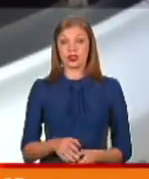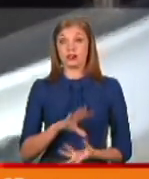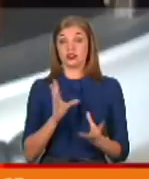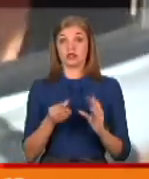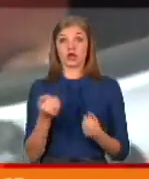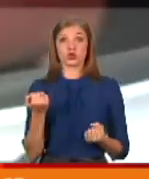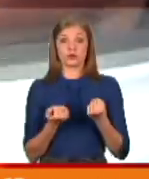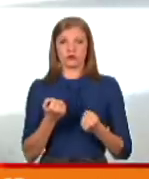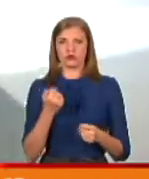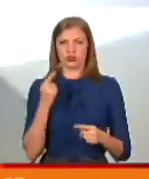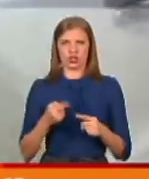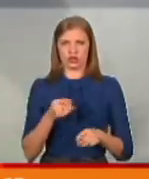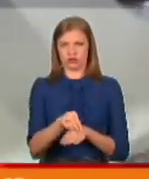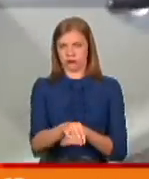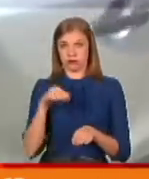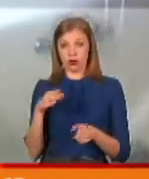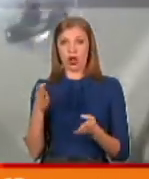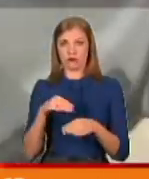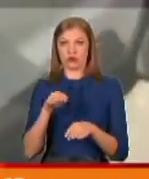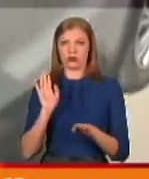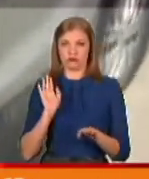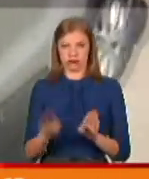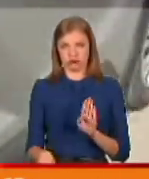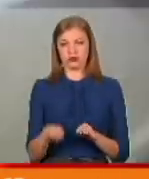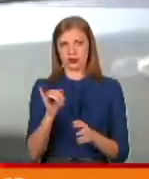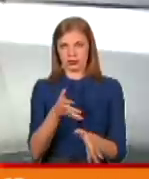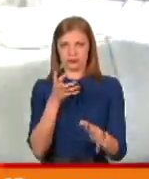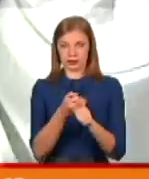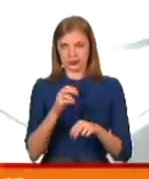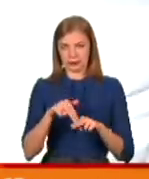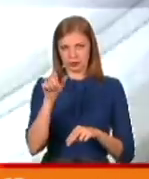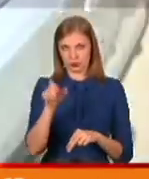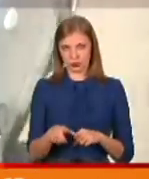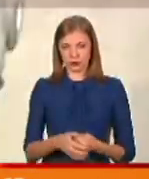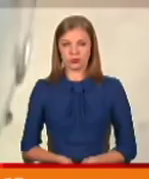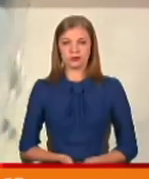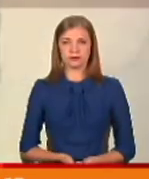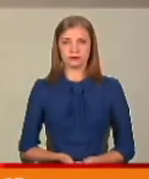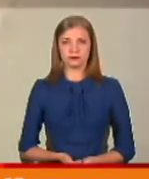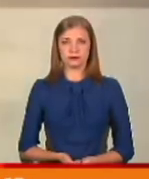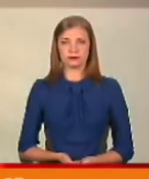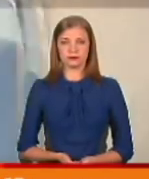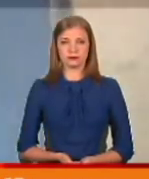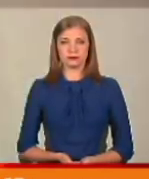Зрештою, водійка рвучко дала задній хід, а потім натиснула на газ і збила патрульного.